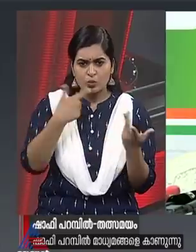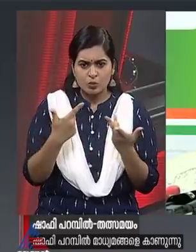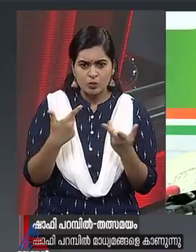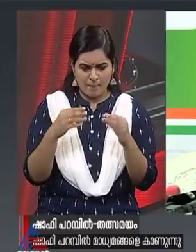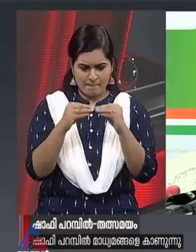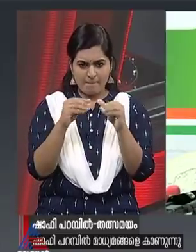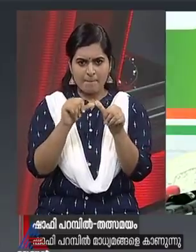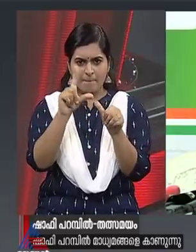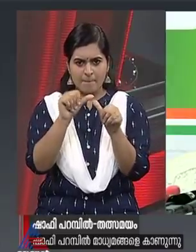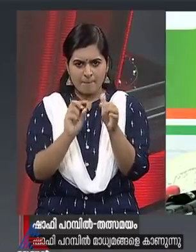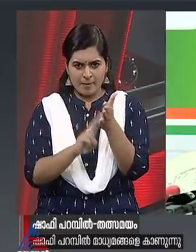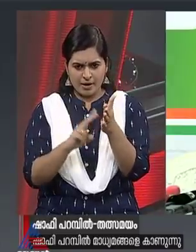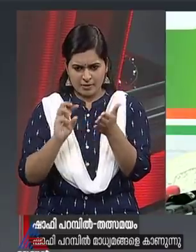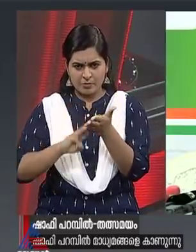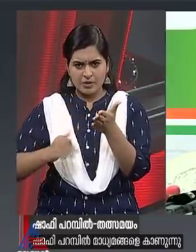കാരണം?